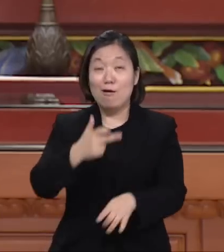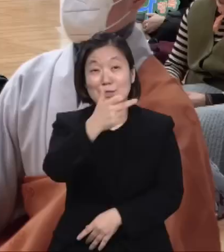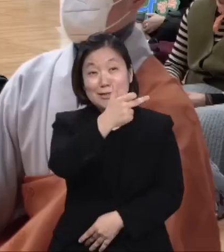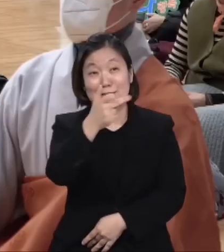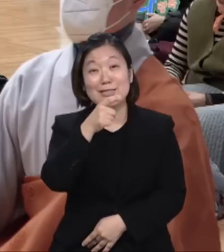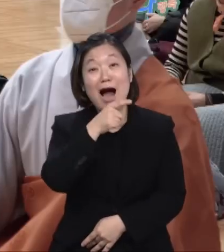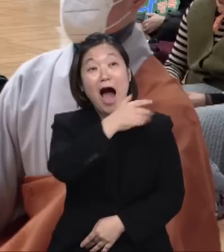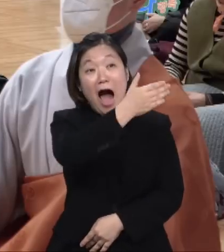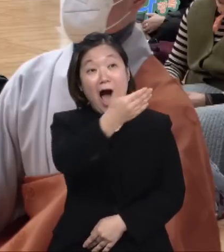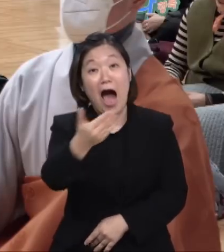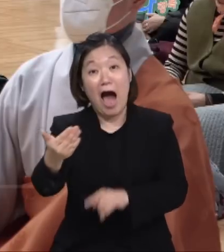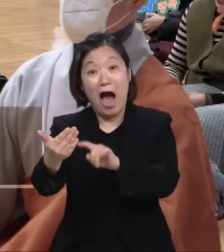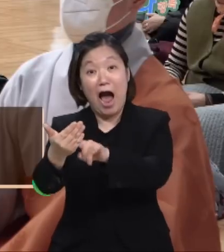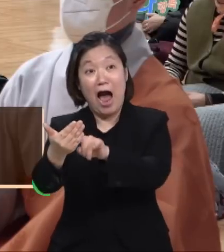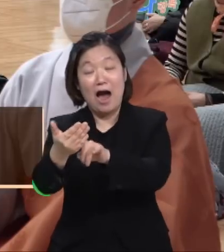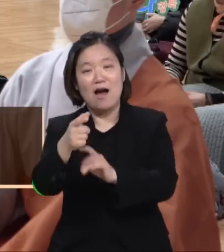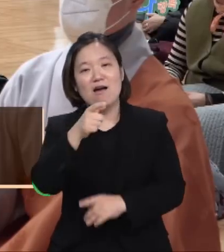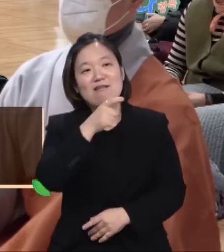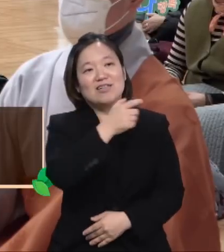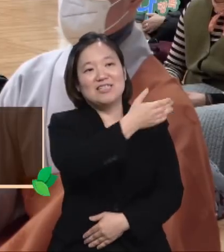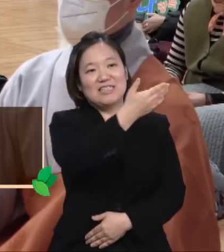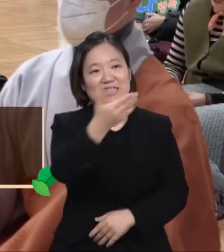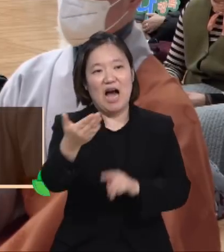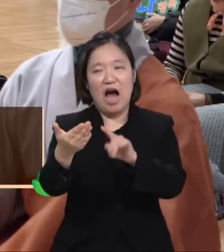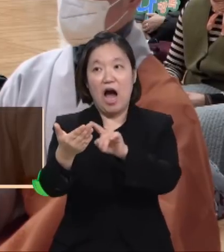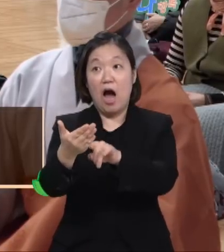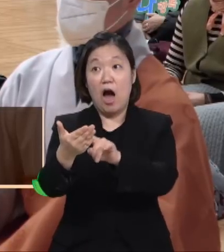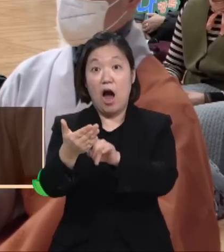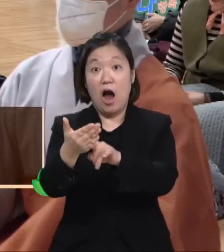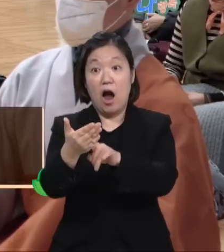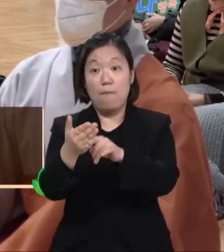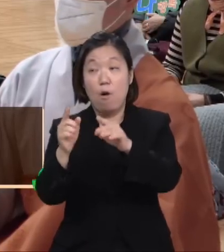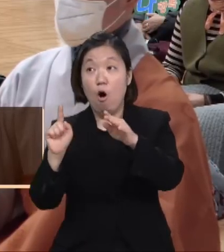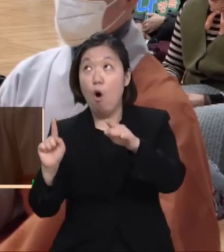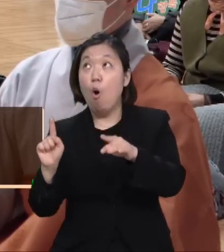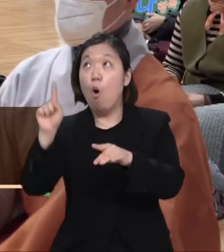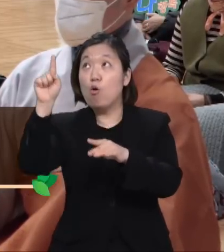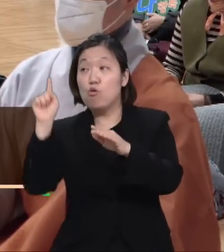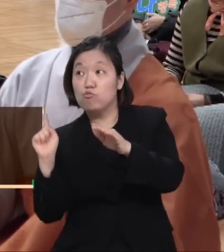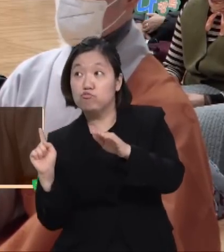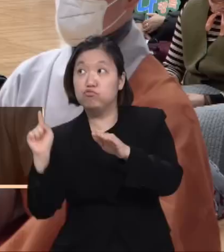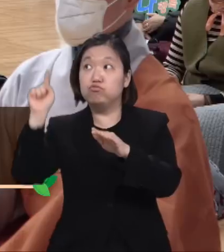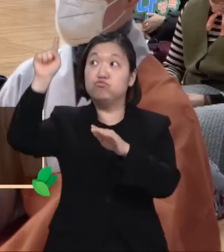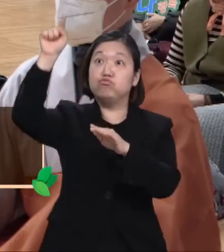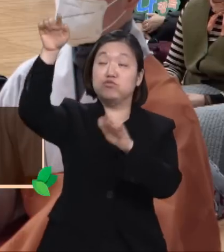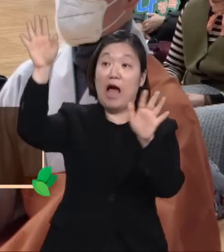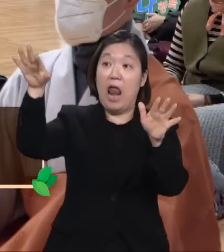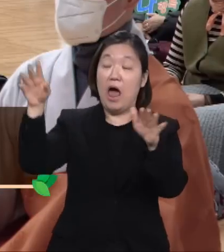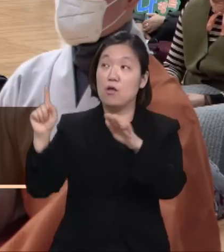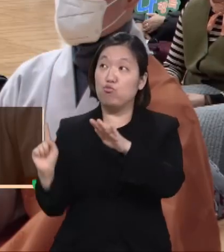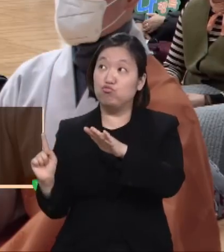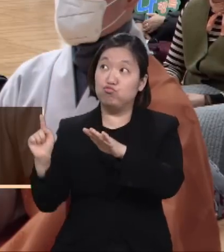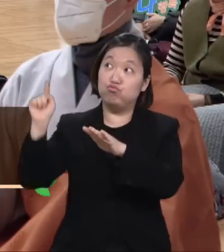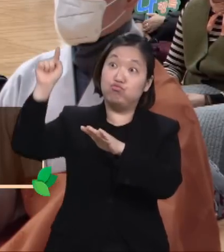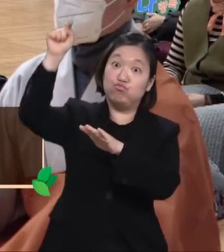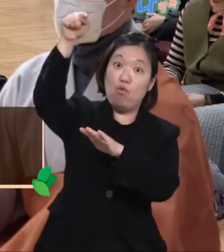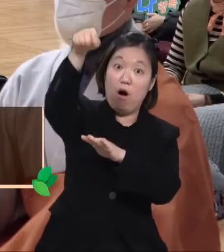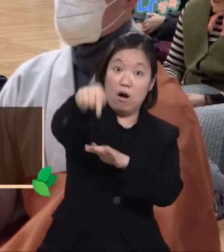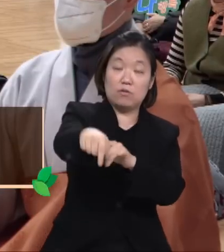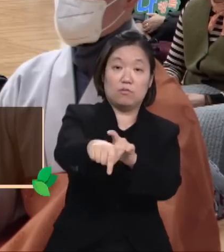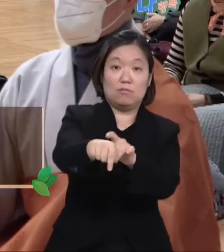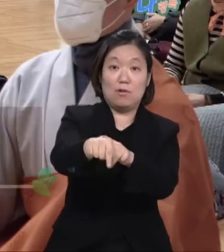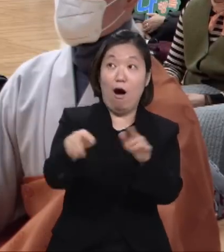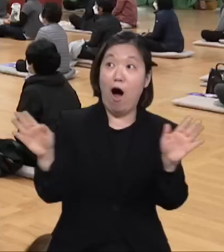나왔는데 마지막으로 그 큰 강을 허공을 날라 가지고 그 강을 건너게 됩니다